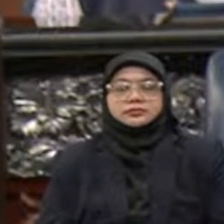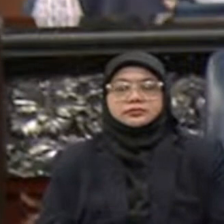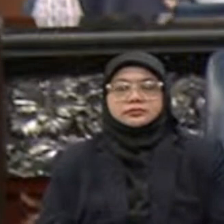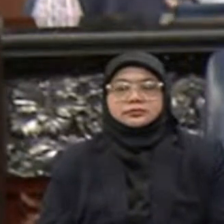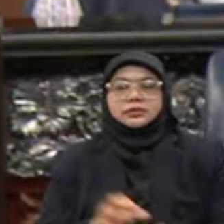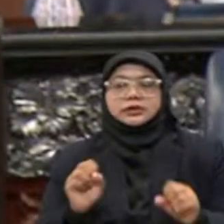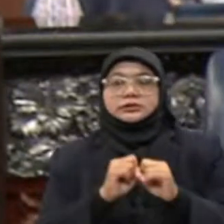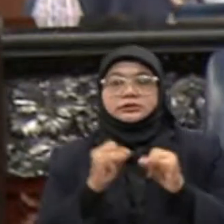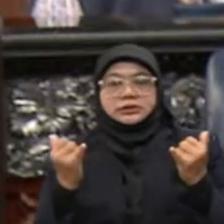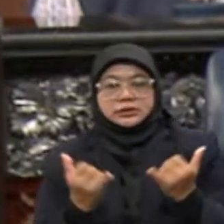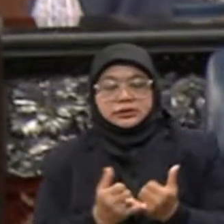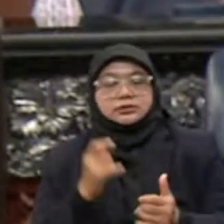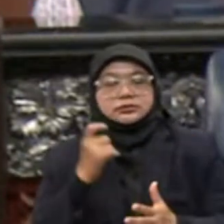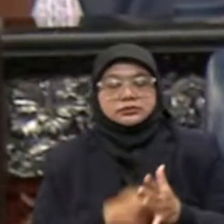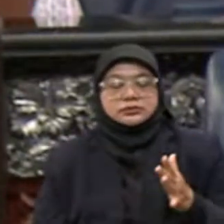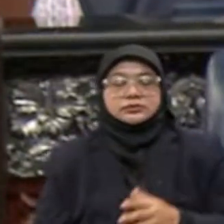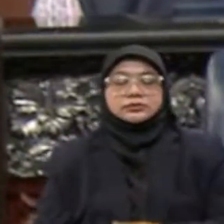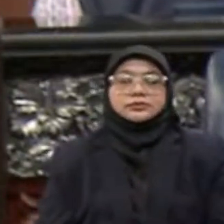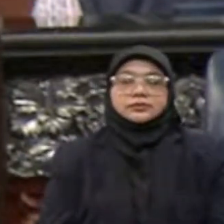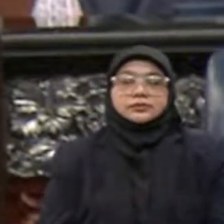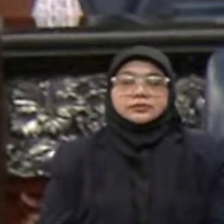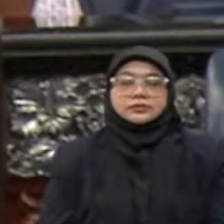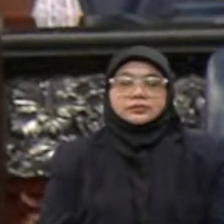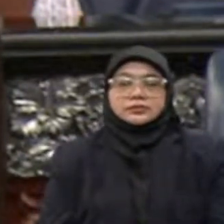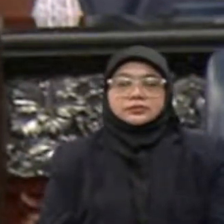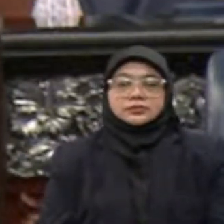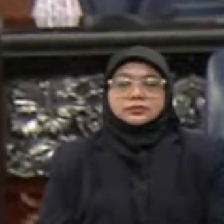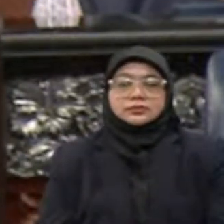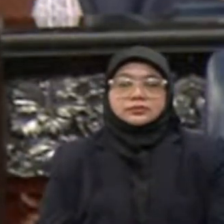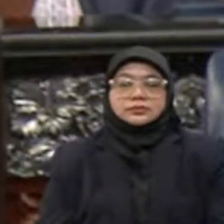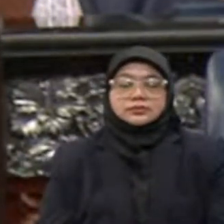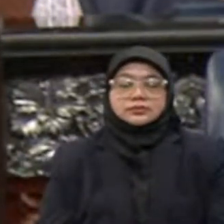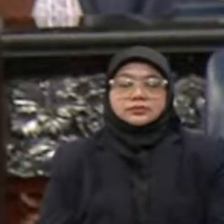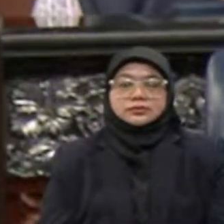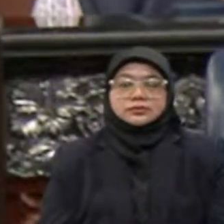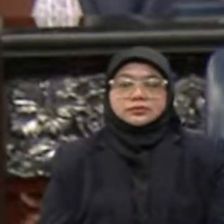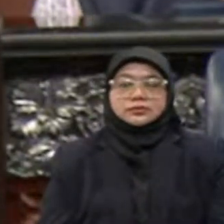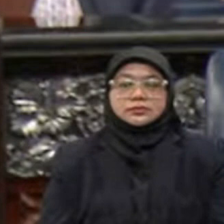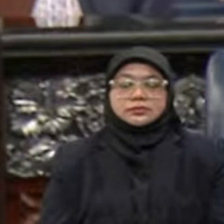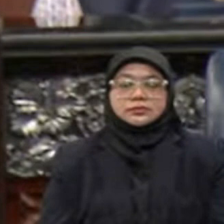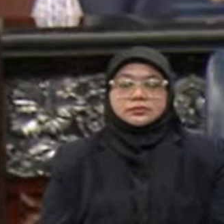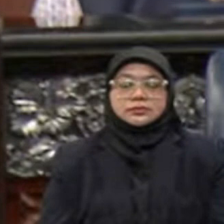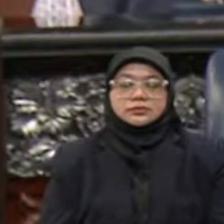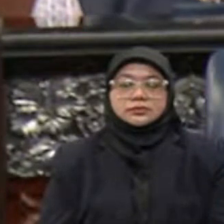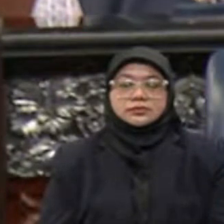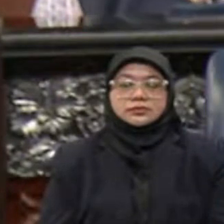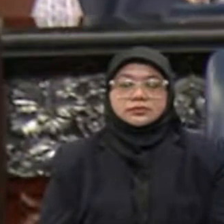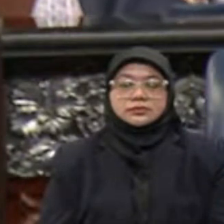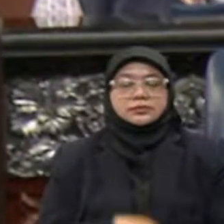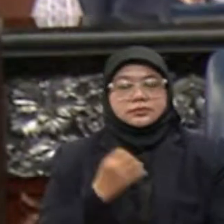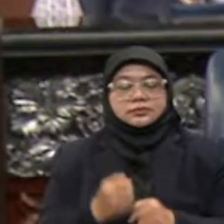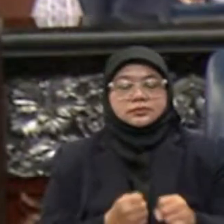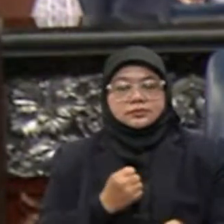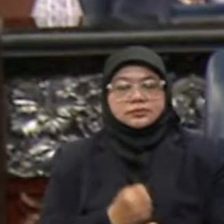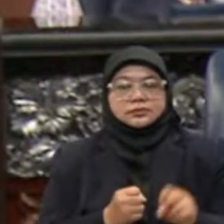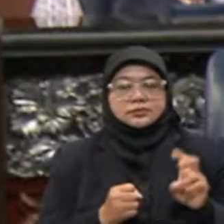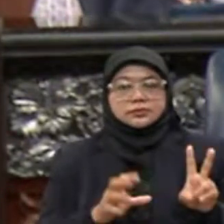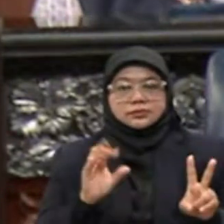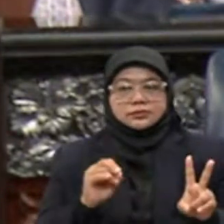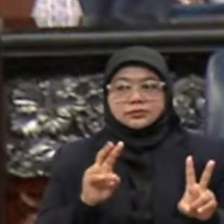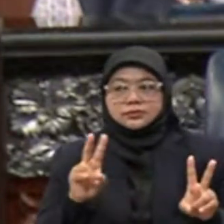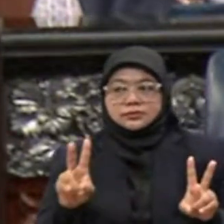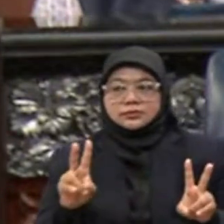yang kena cukai pada tahun 2020